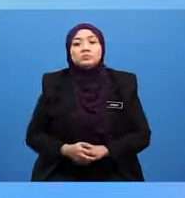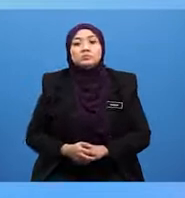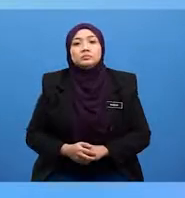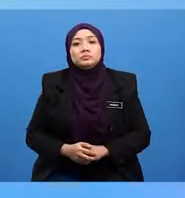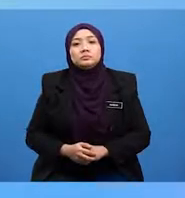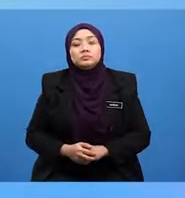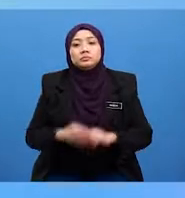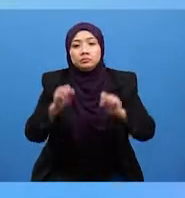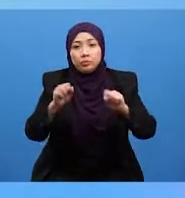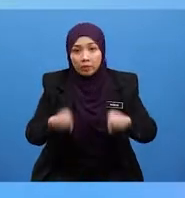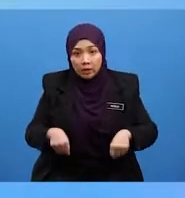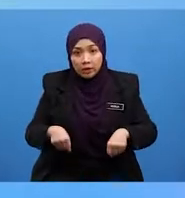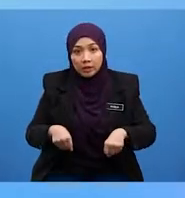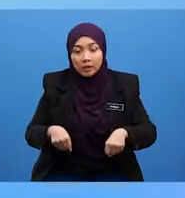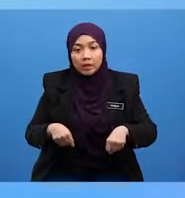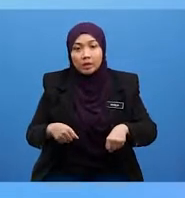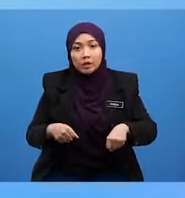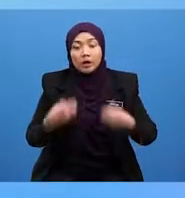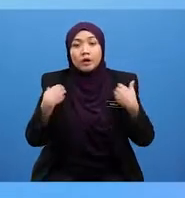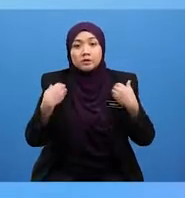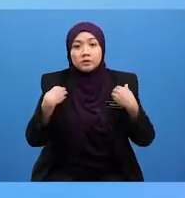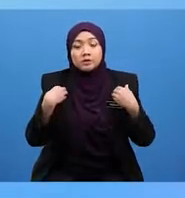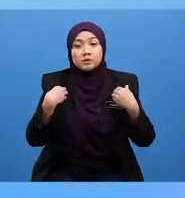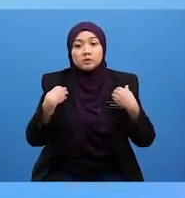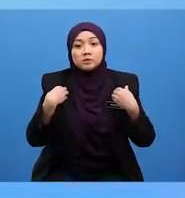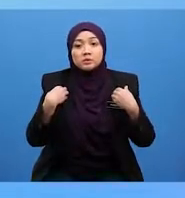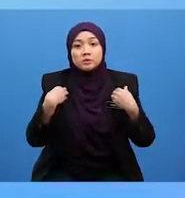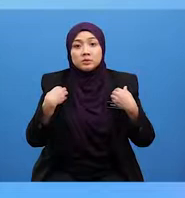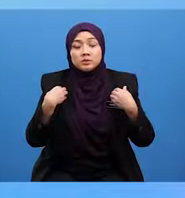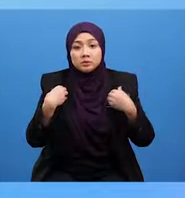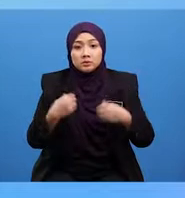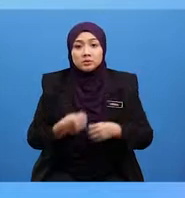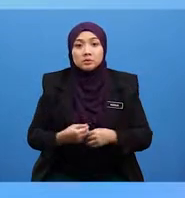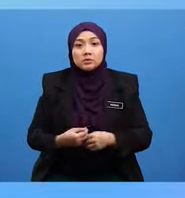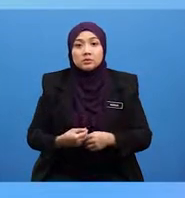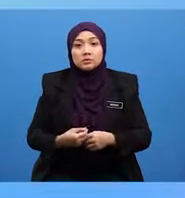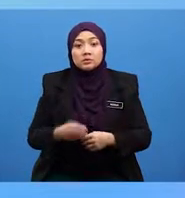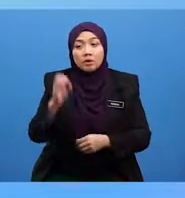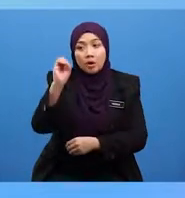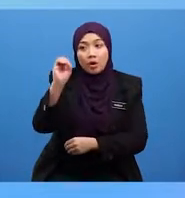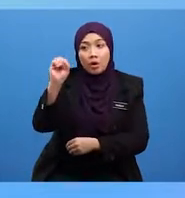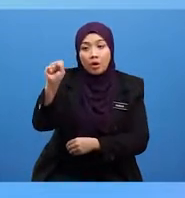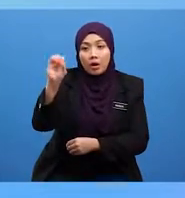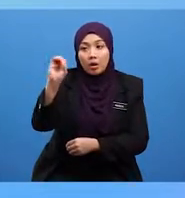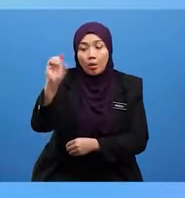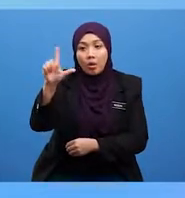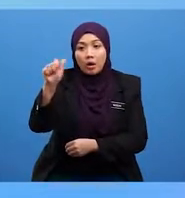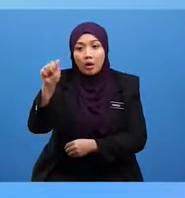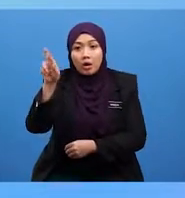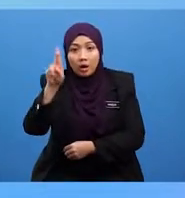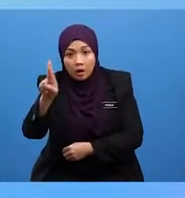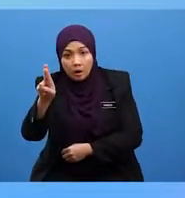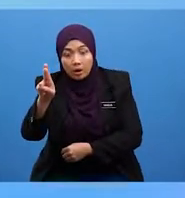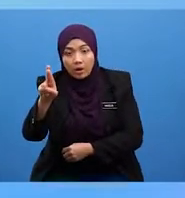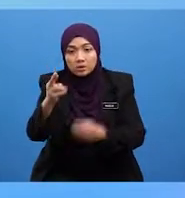menggunakan plastik yang lebih murah. Panel solar berfungsi